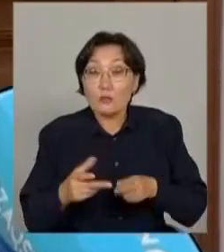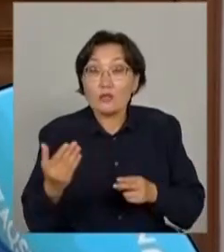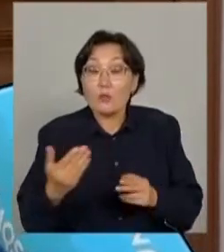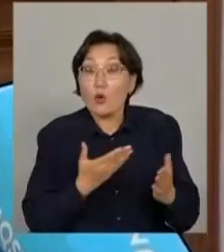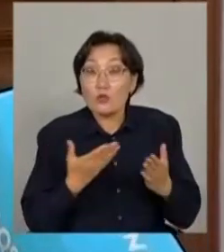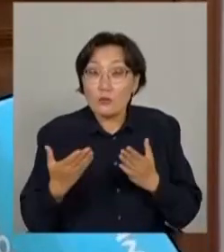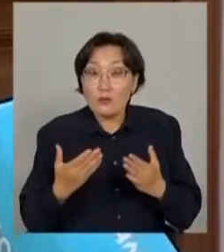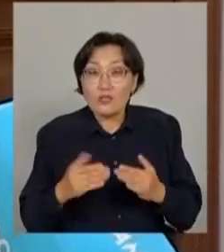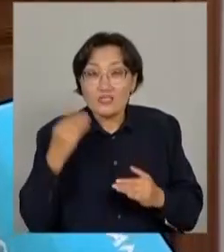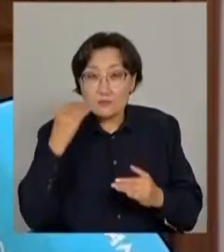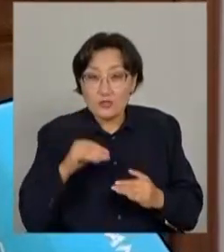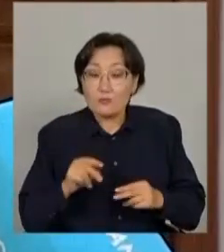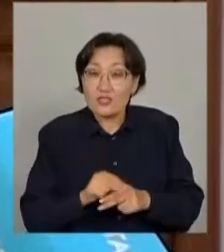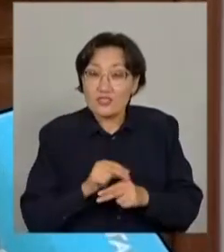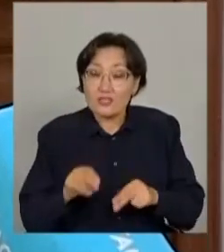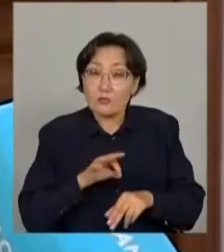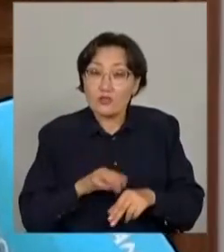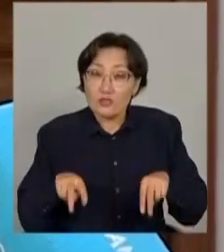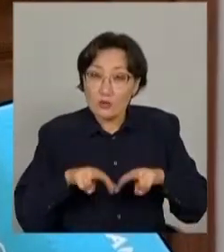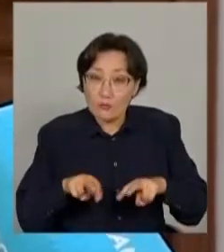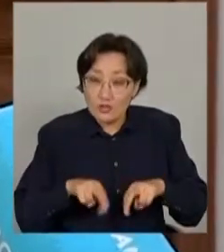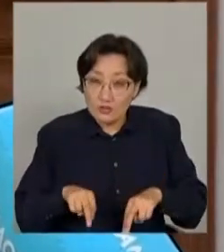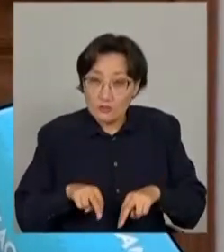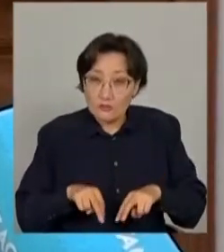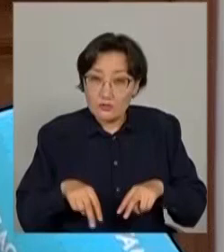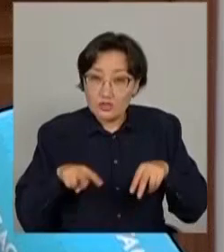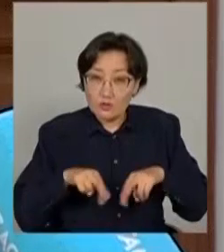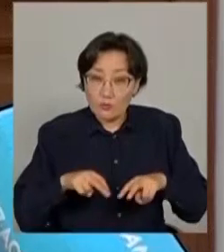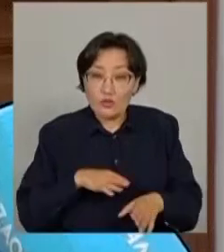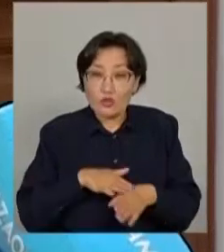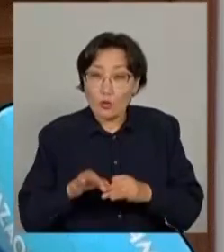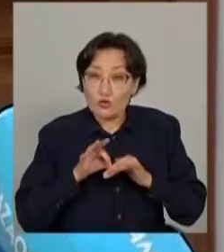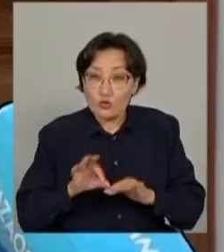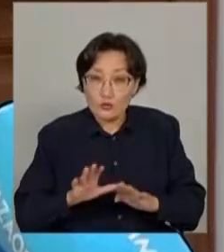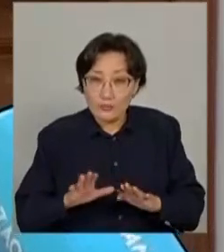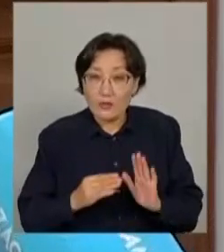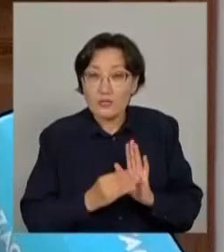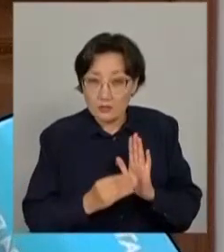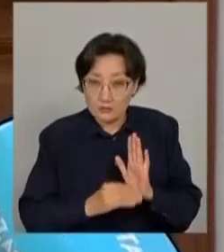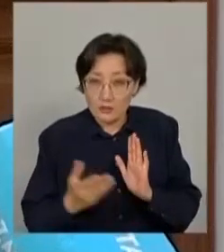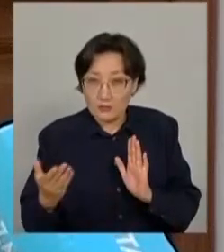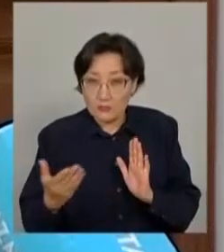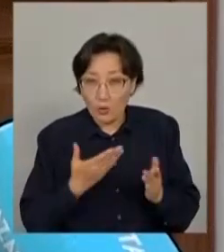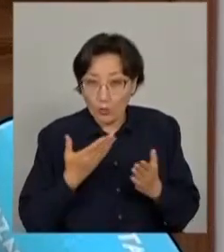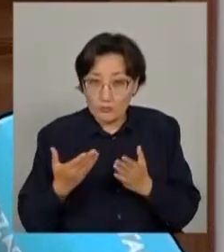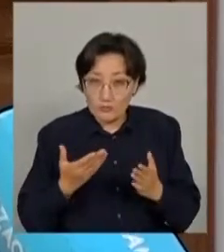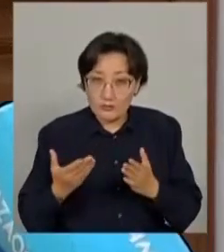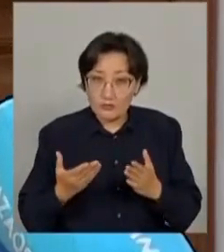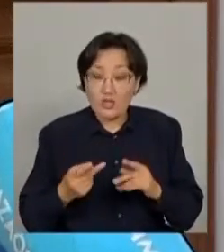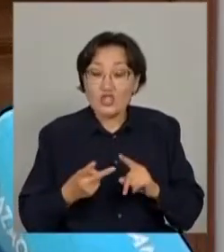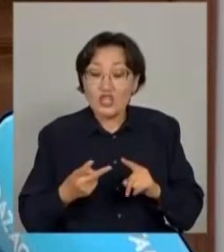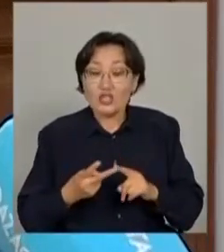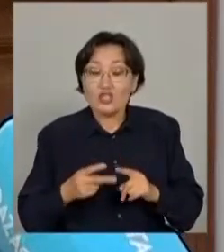оқып беремін. Сапалы емдеу диагностикалық зерттеулердің толық жүргізілмеуі деп тұр. Мін.